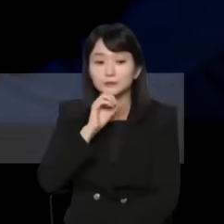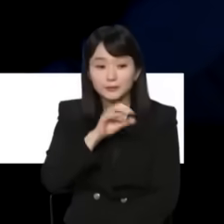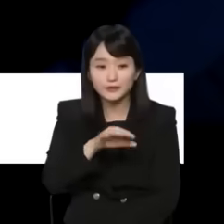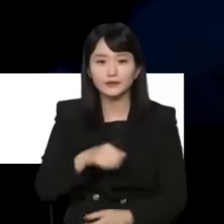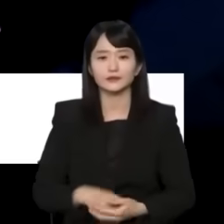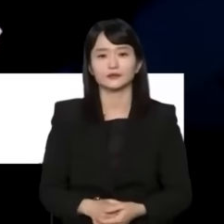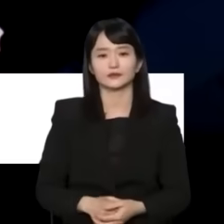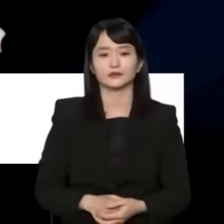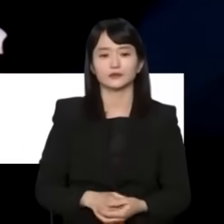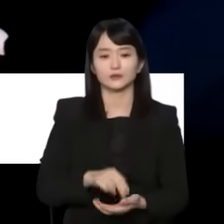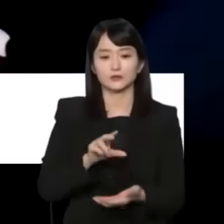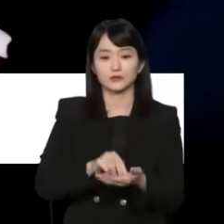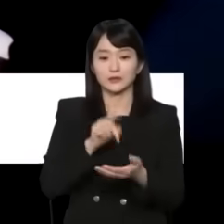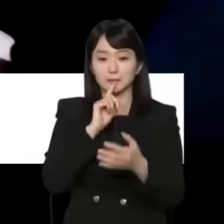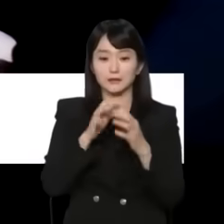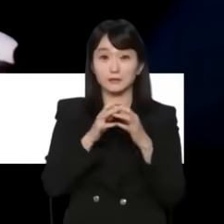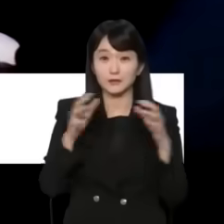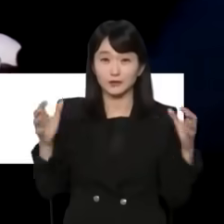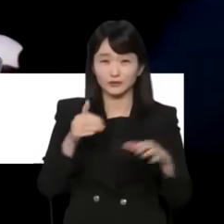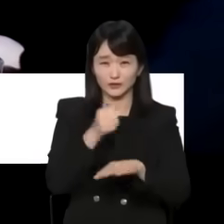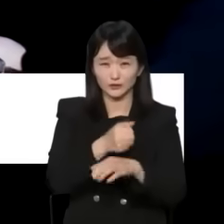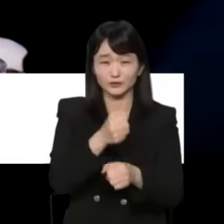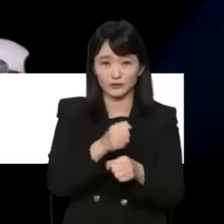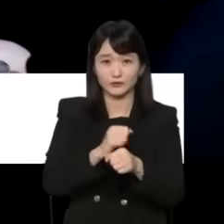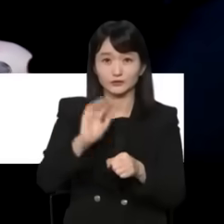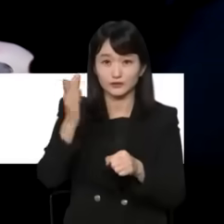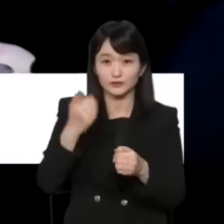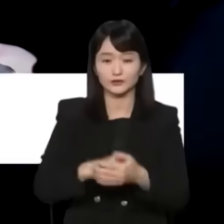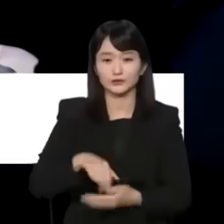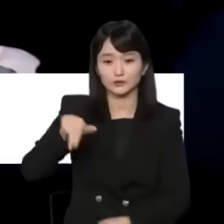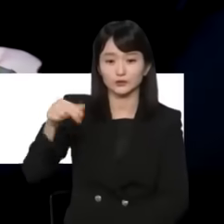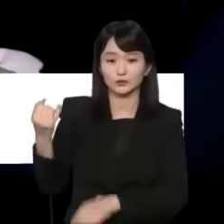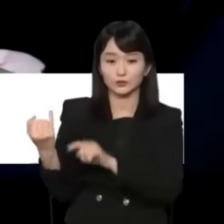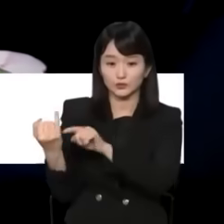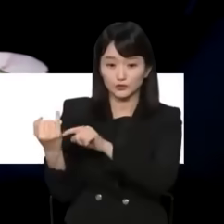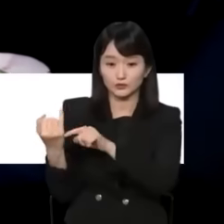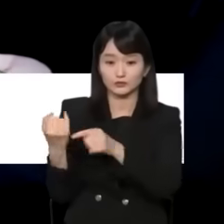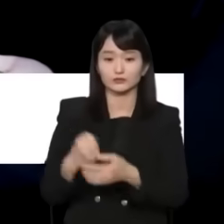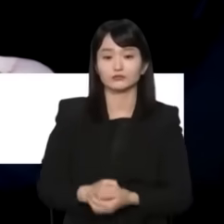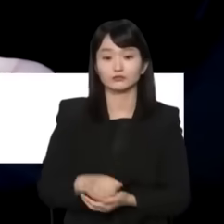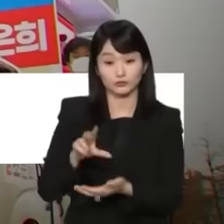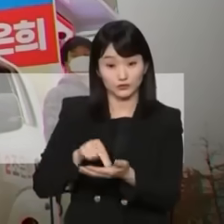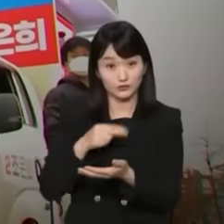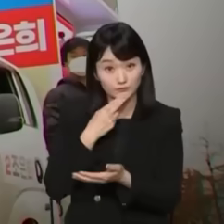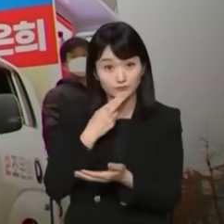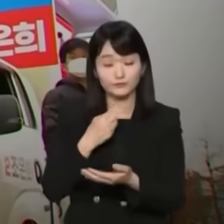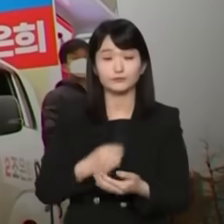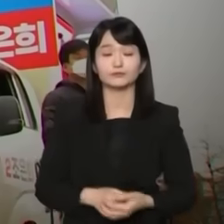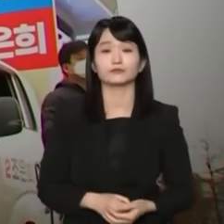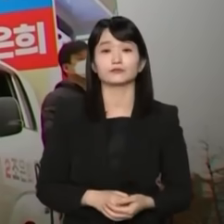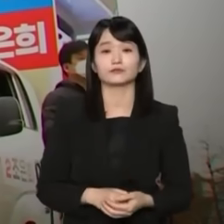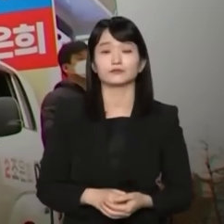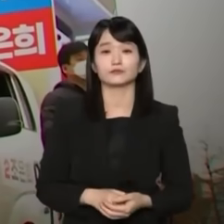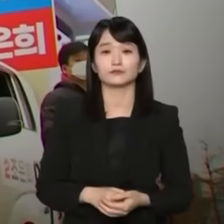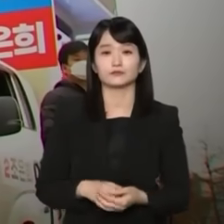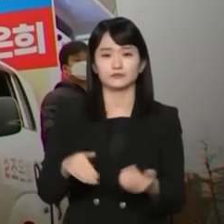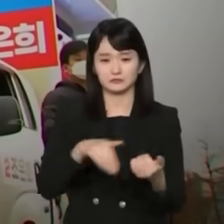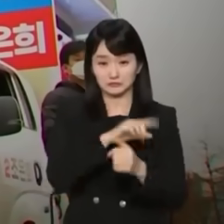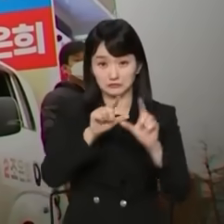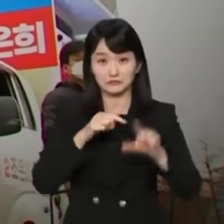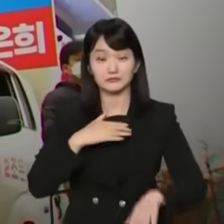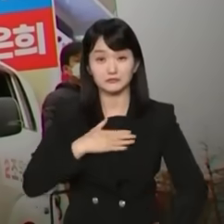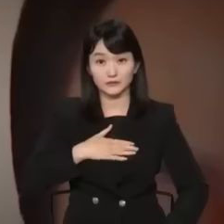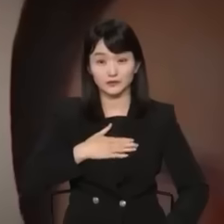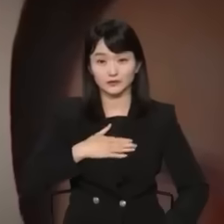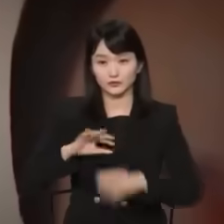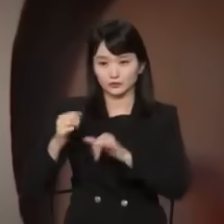만들면 되잖아 문제가 되면 부부한테 쓰라 하면 되지 좋은데 그러면 문제가 없어요 이후 상황은 인지한 당이